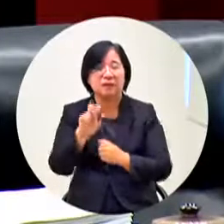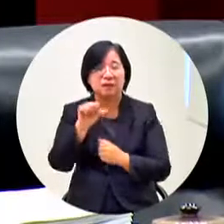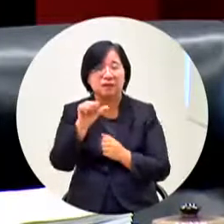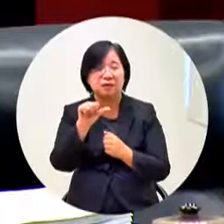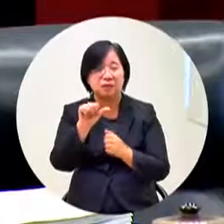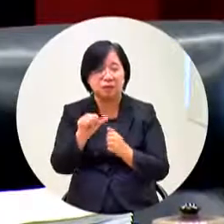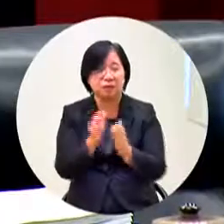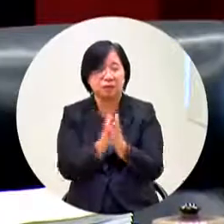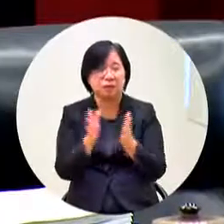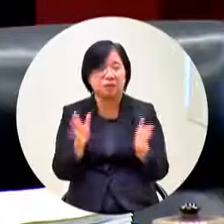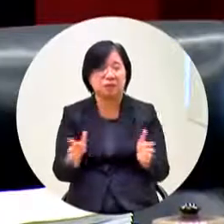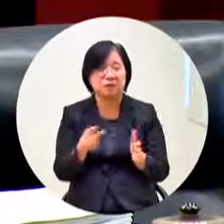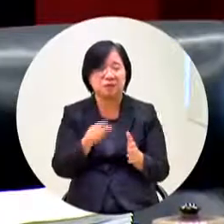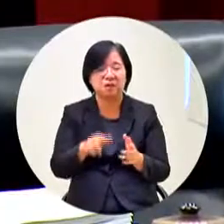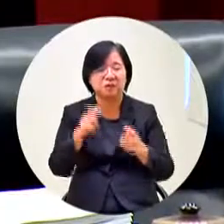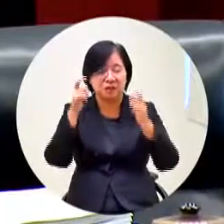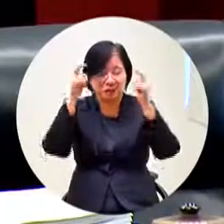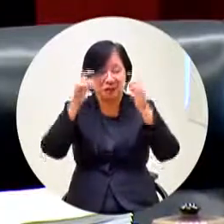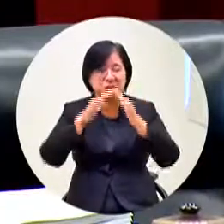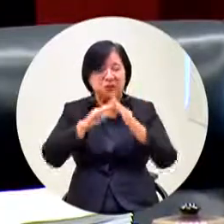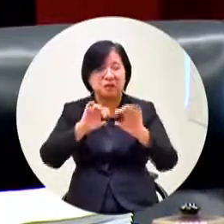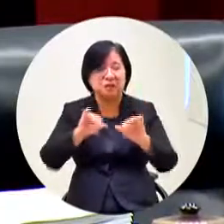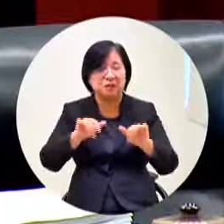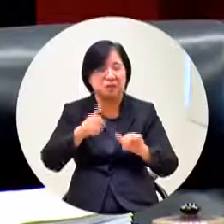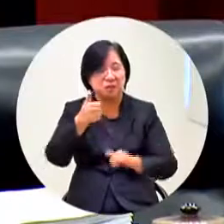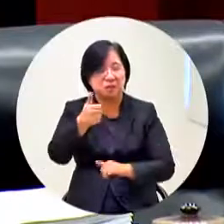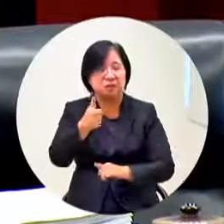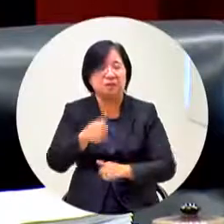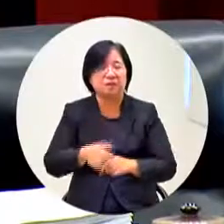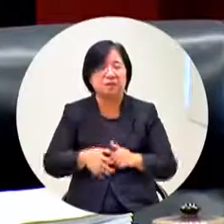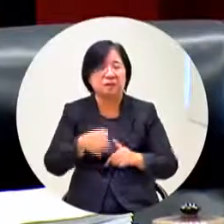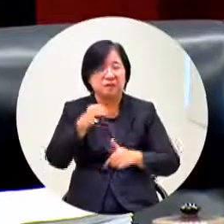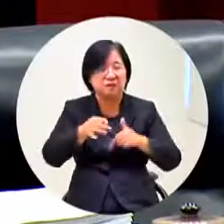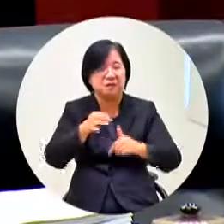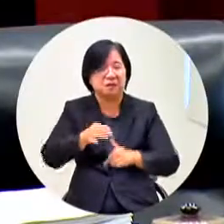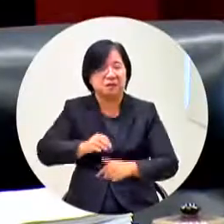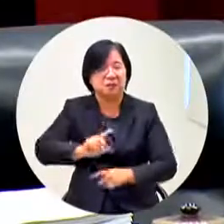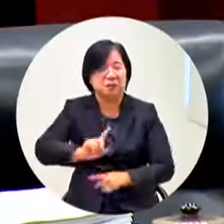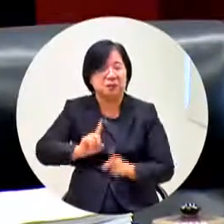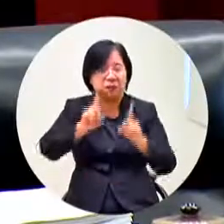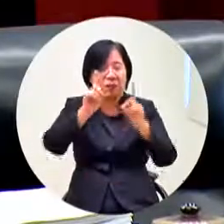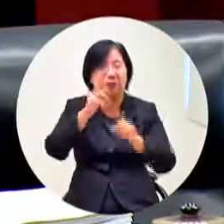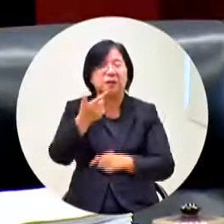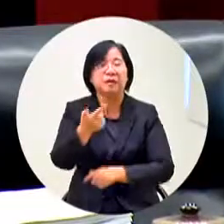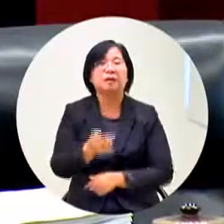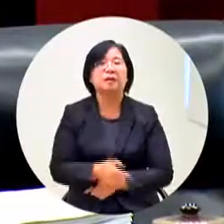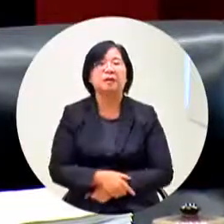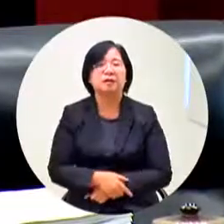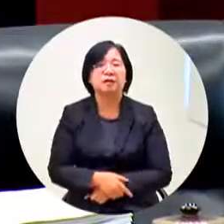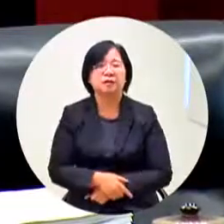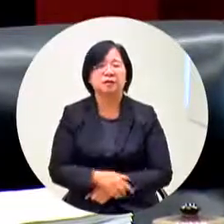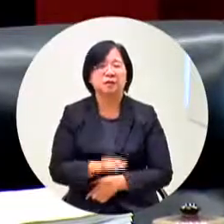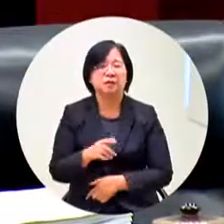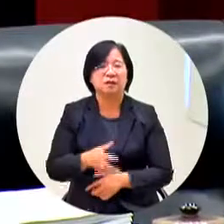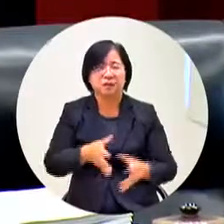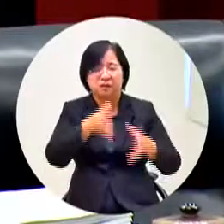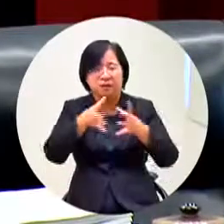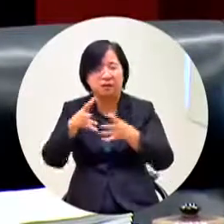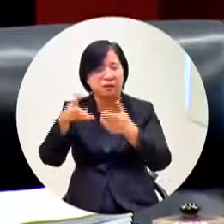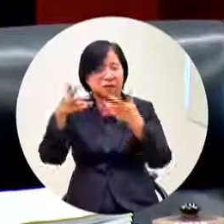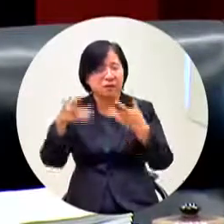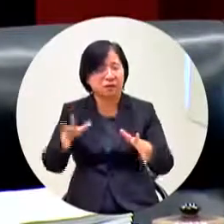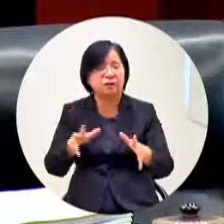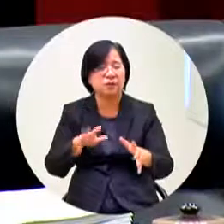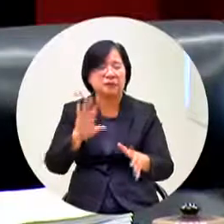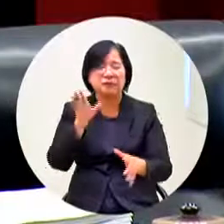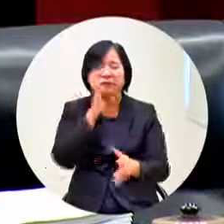情最好的啊，哈，这个地点最棒的一个地点，所以这边大楼林立，但是停车需求真的是很难。我想这